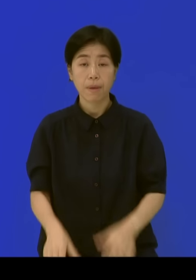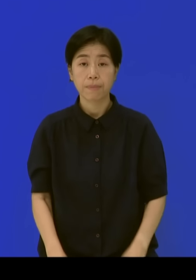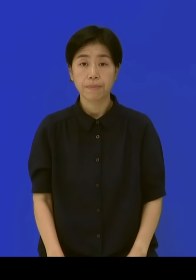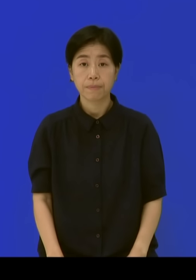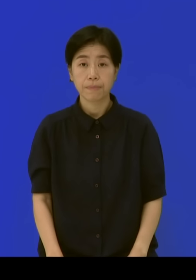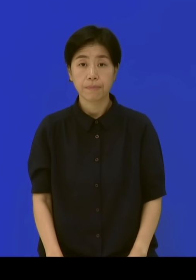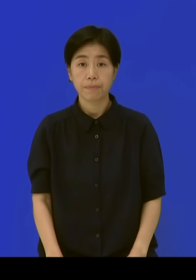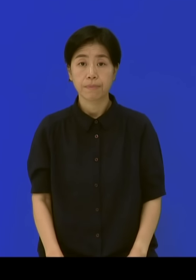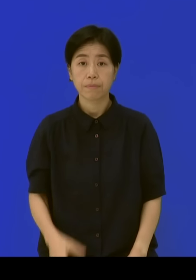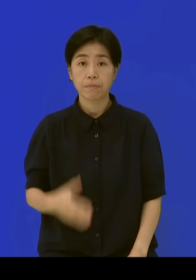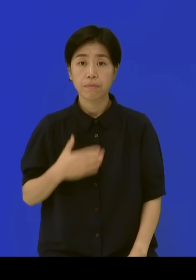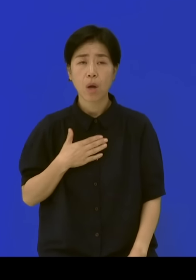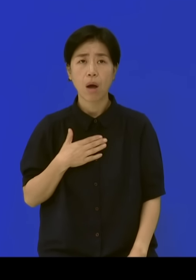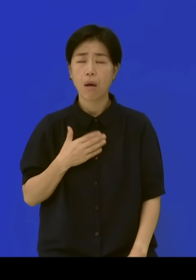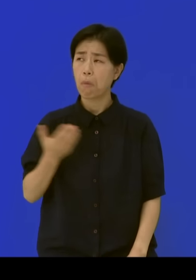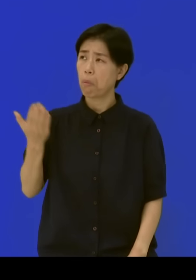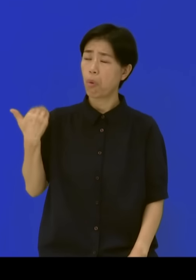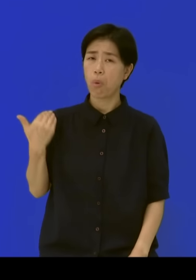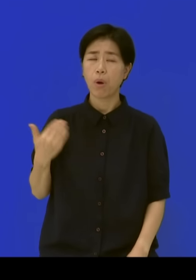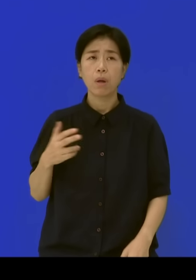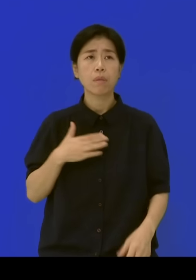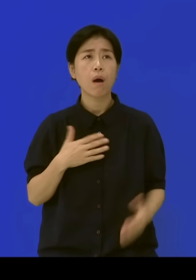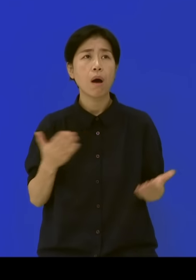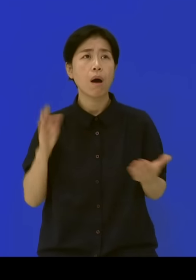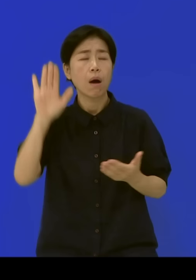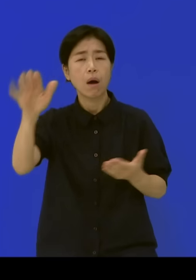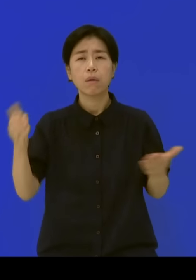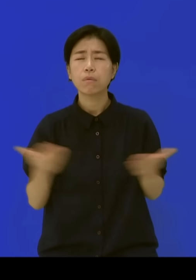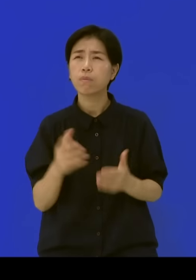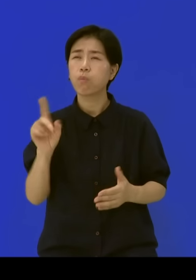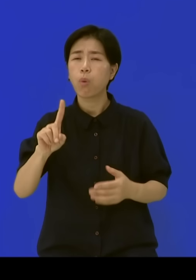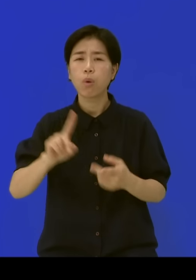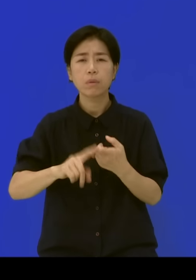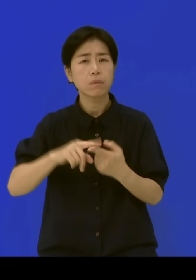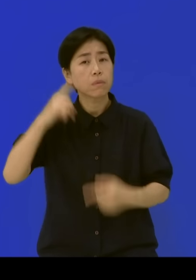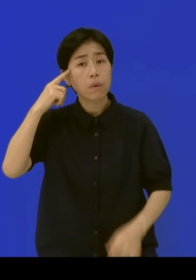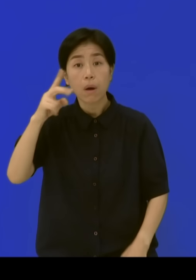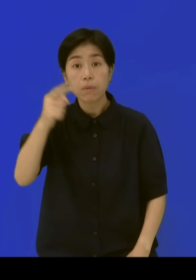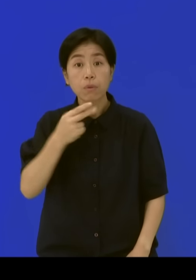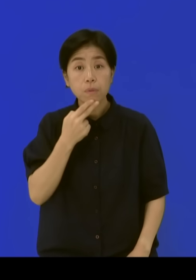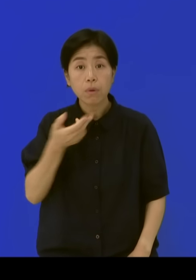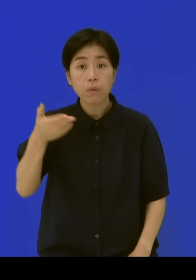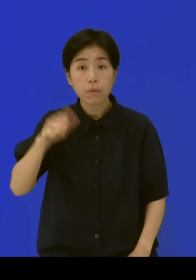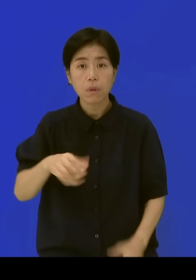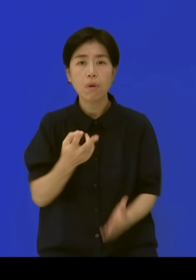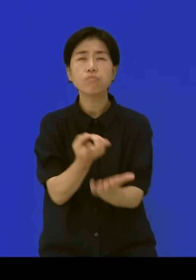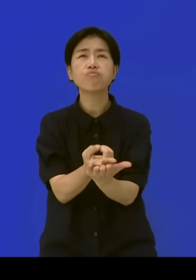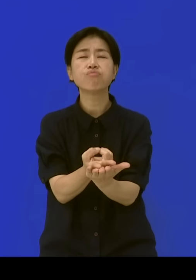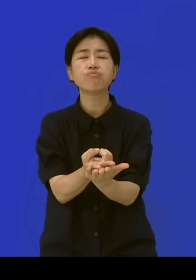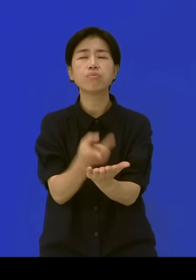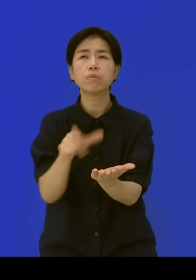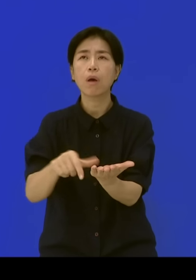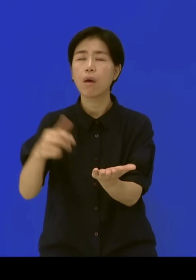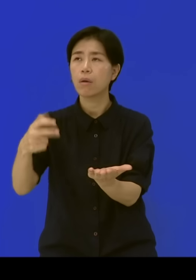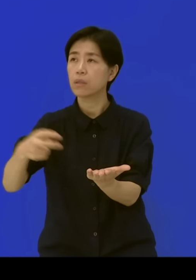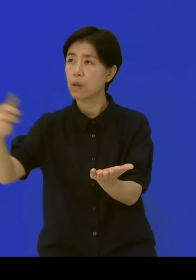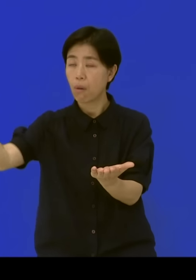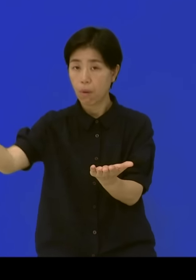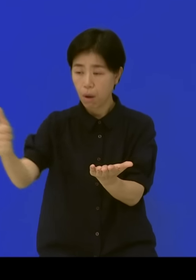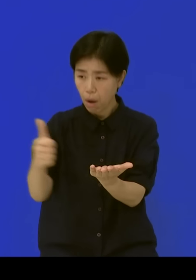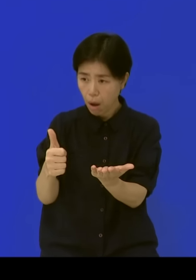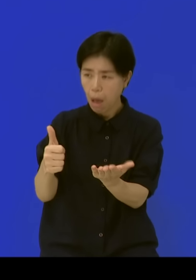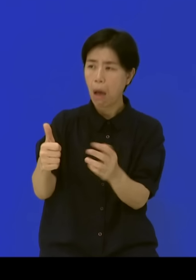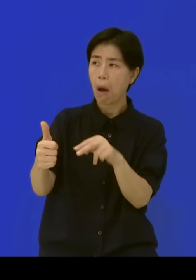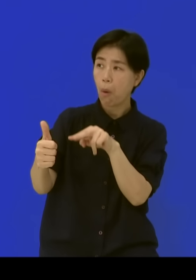제가 되고 싶은 직업이 하나도 없었는데 네. 의사라는 직업은 그래도 사람들을 조금 자유롭게 해줄 수 있는 직업일 수